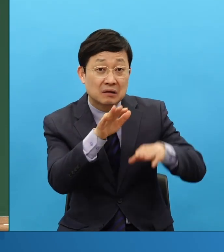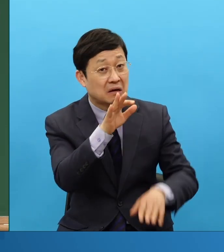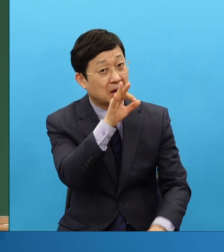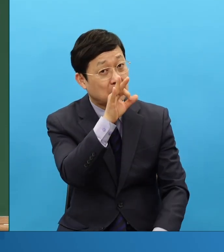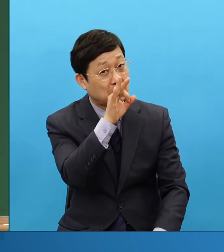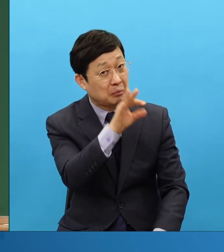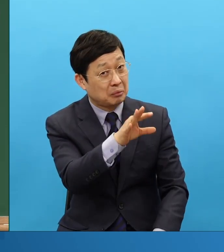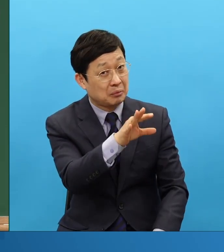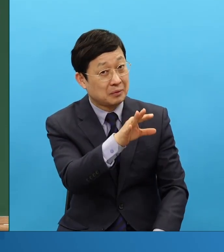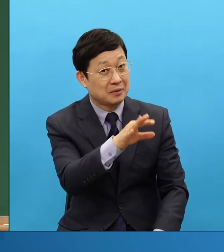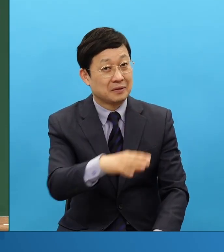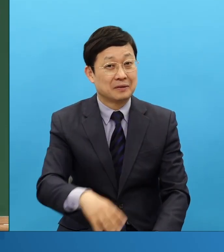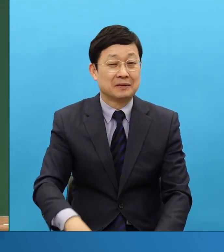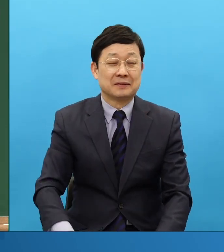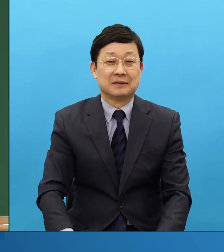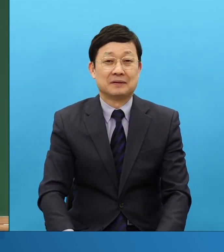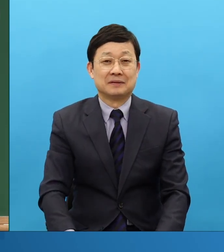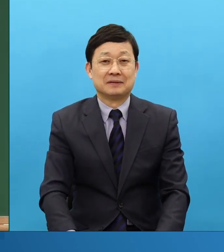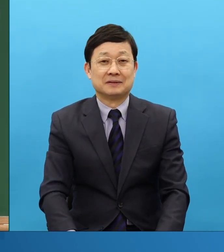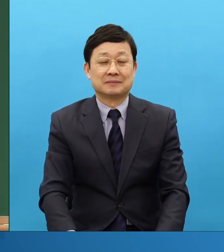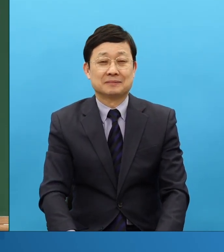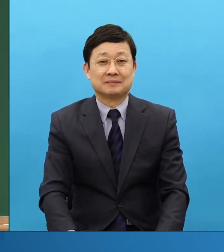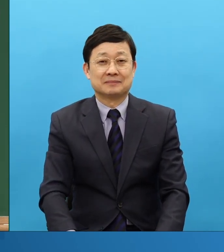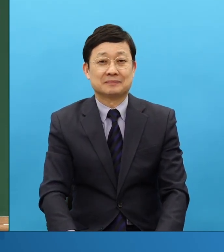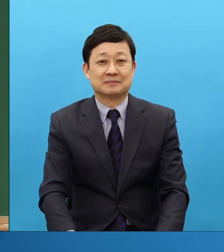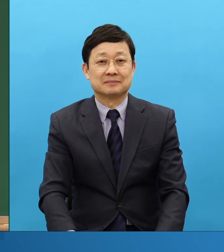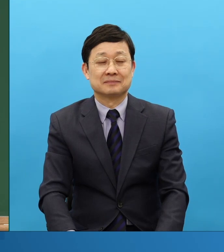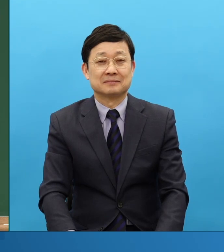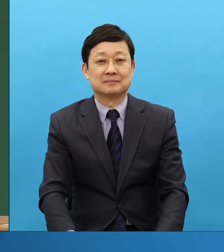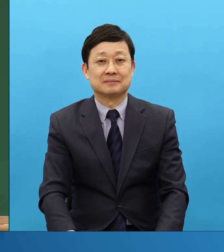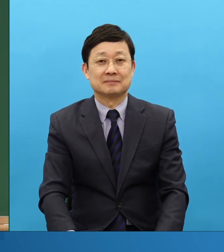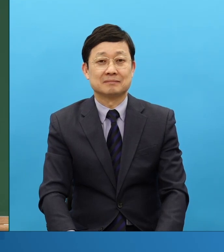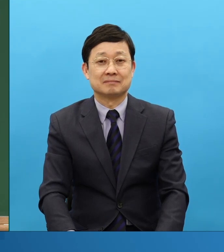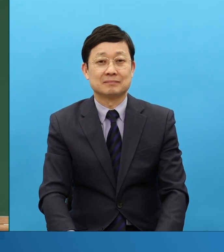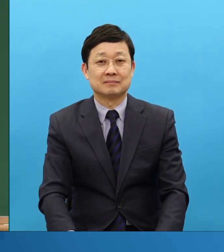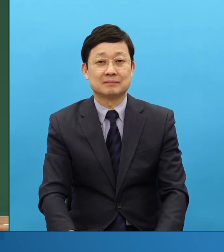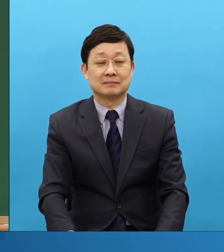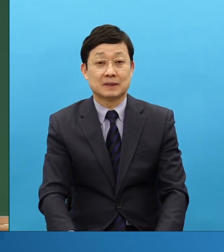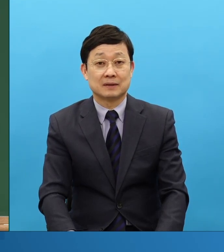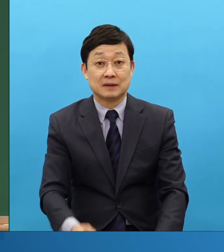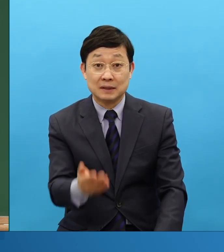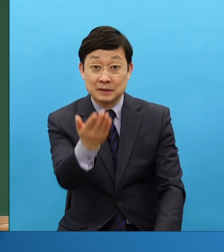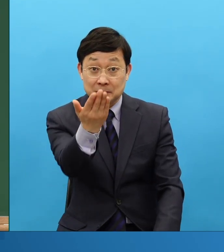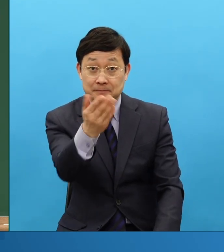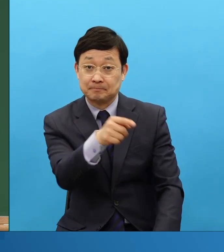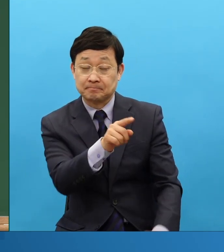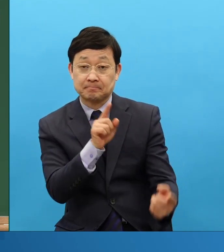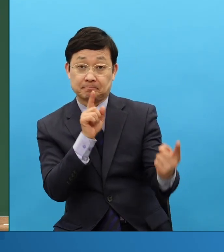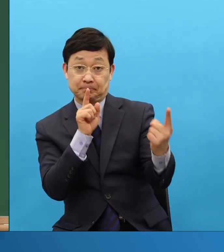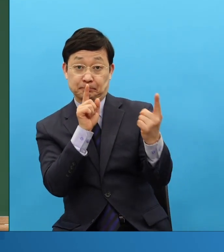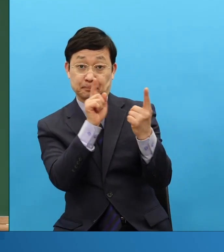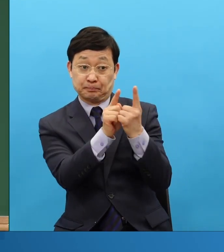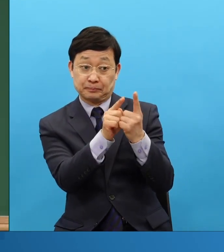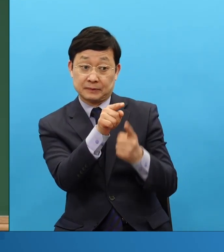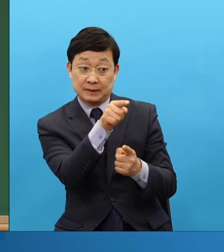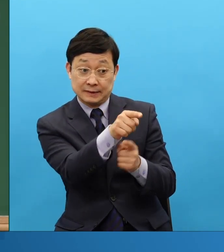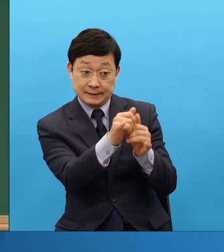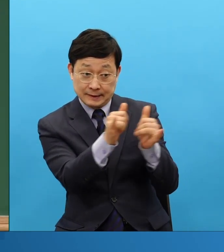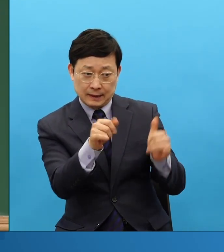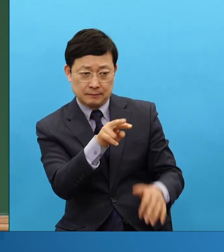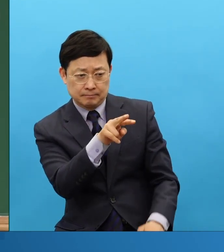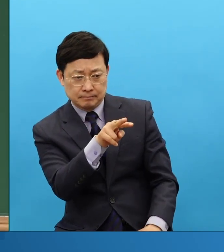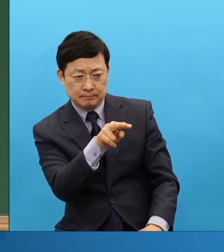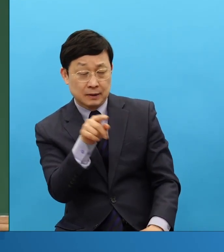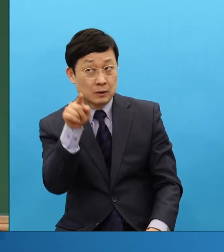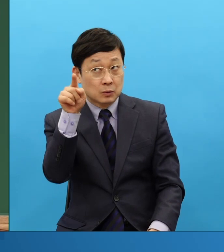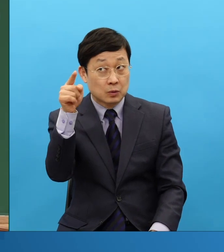what is right and wrong, but just talking about that isn't going to solve anything. 여러분을 만나는 사람은 절대로 세 가지가 필요합니다. So the